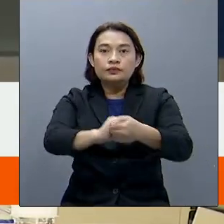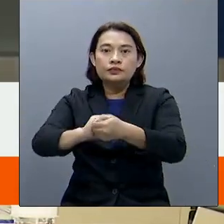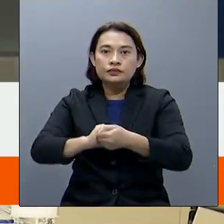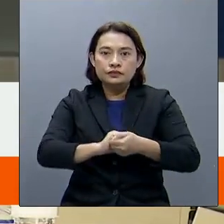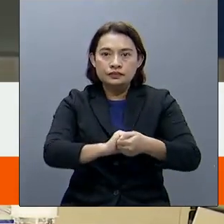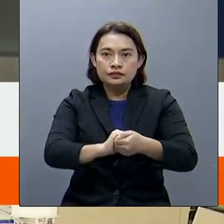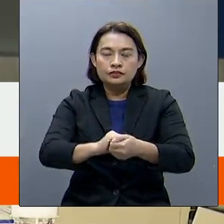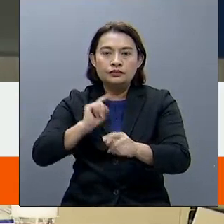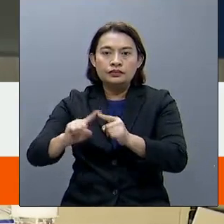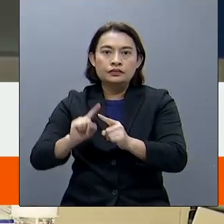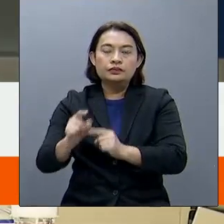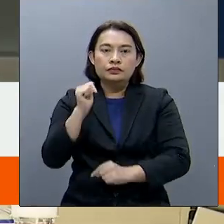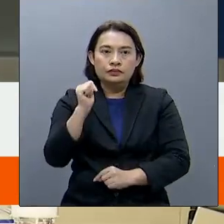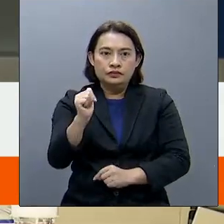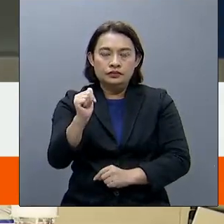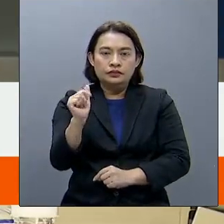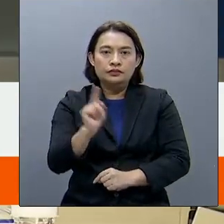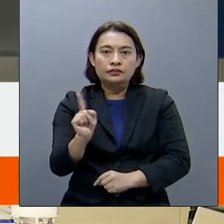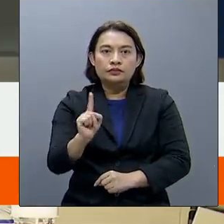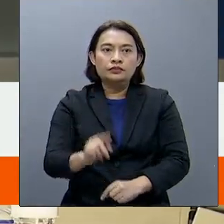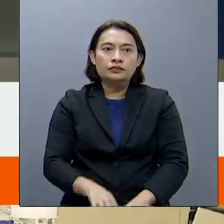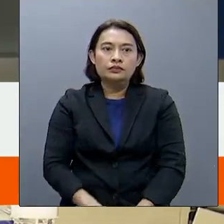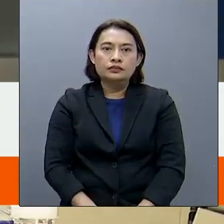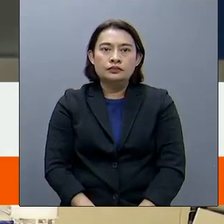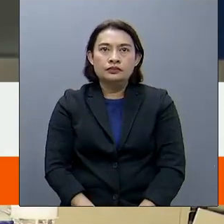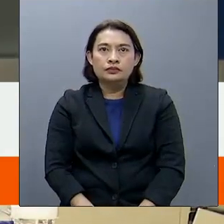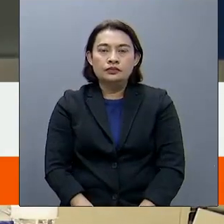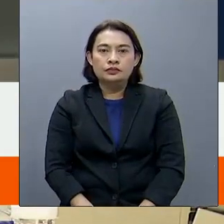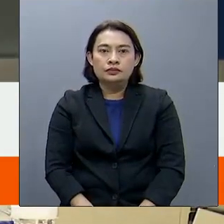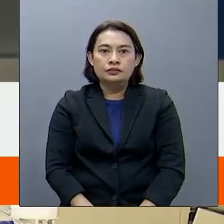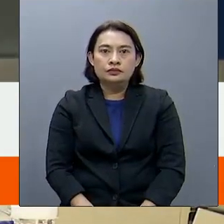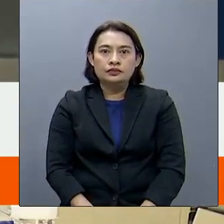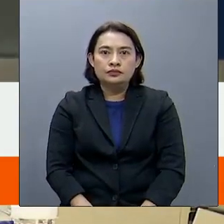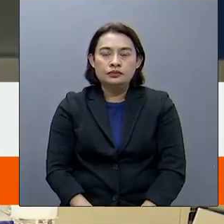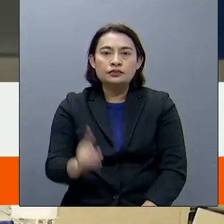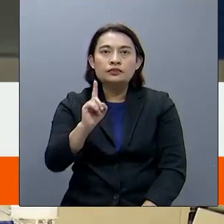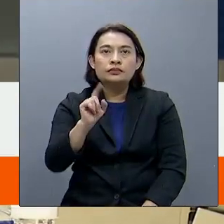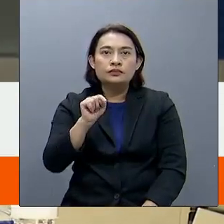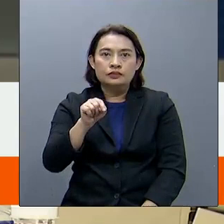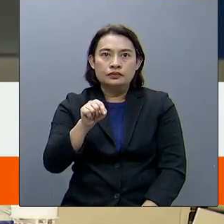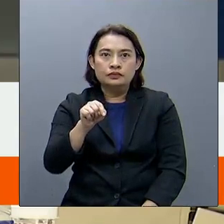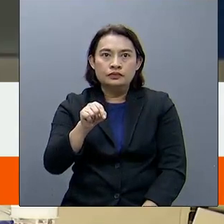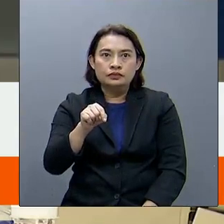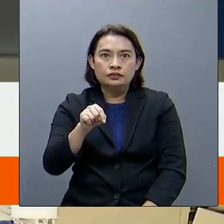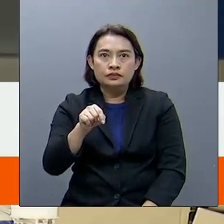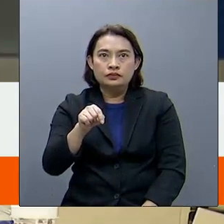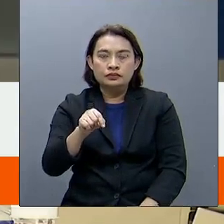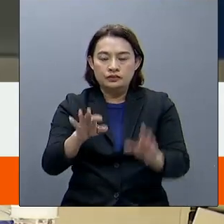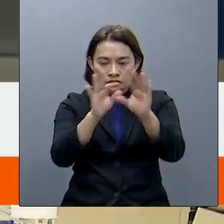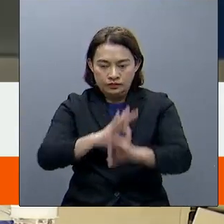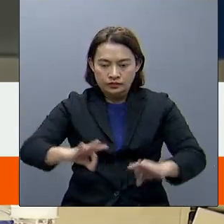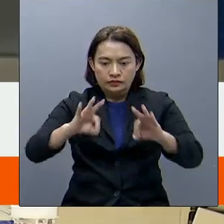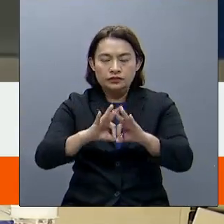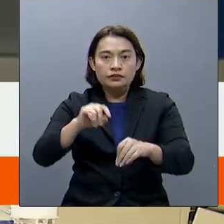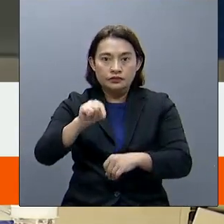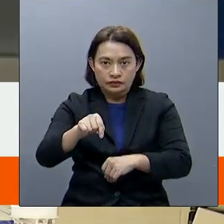เรื่องนะครับโดยเฉพาะอย่างยิ่งผมคิดว่าในคอนเท็กซ์ของไบลาเทอรัลเนี่ยก็เป็นเรื่องสำคัญมากๆ